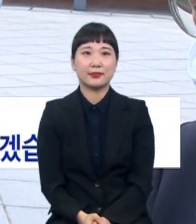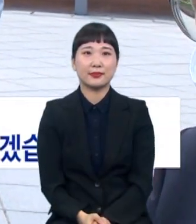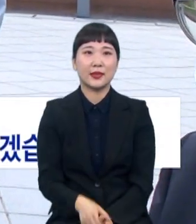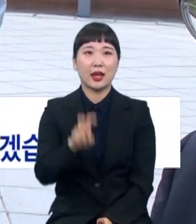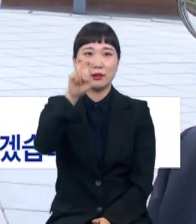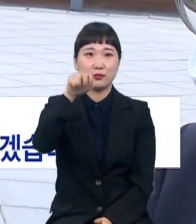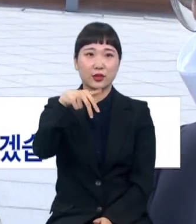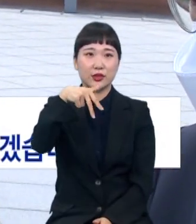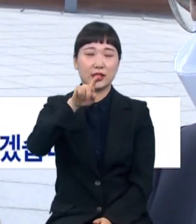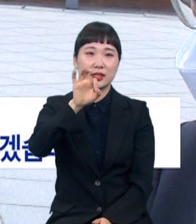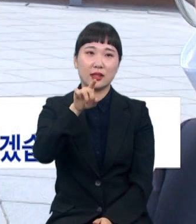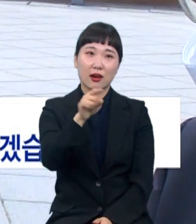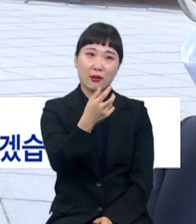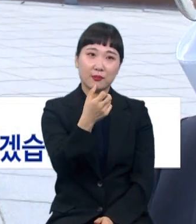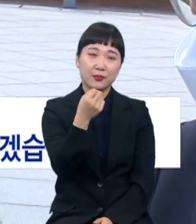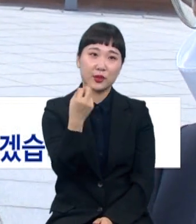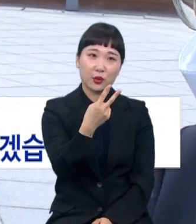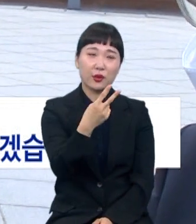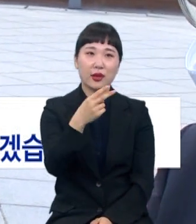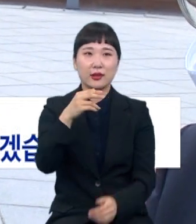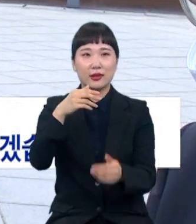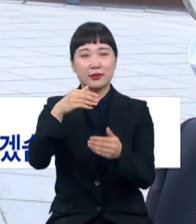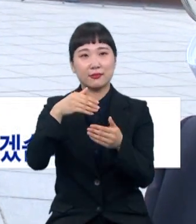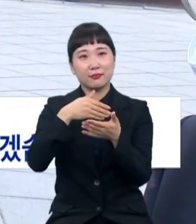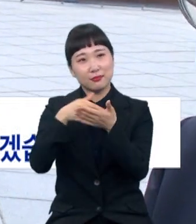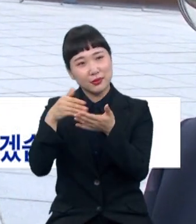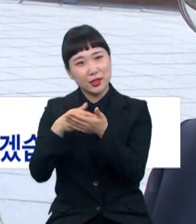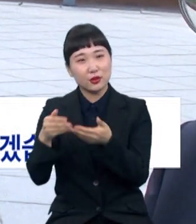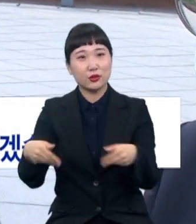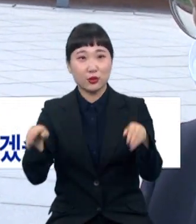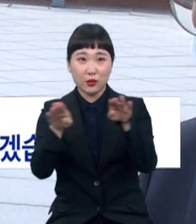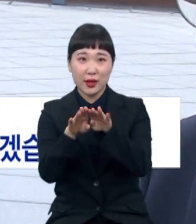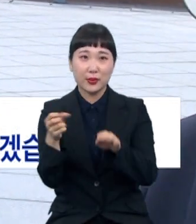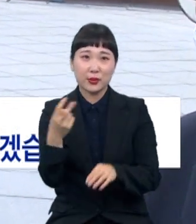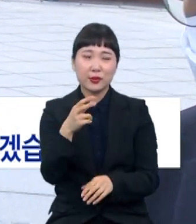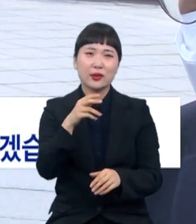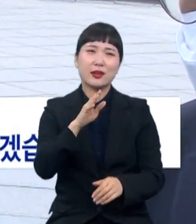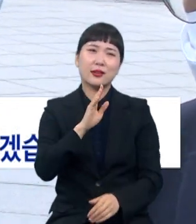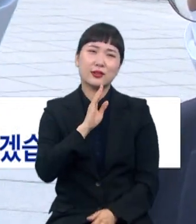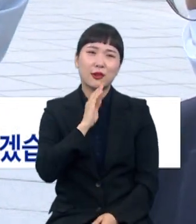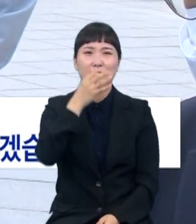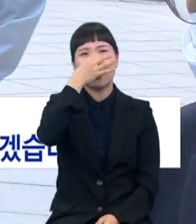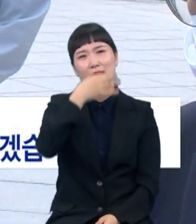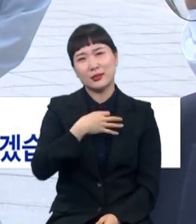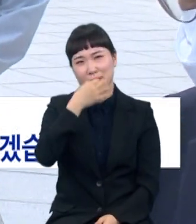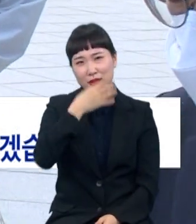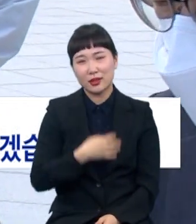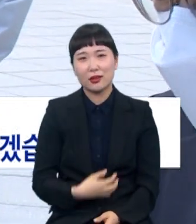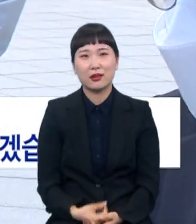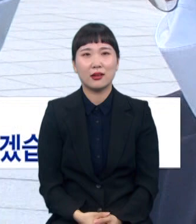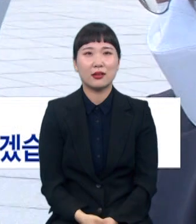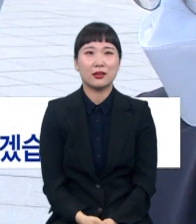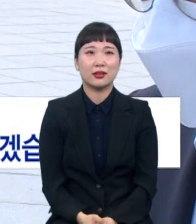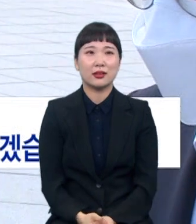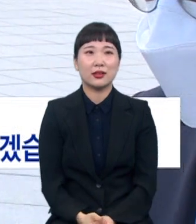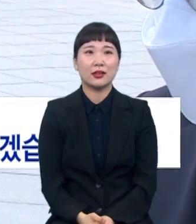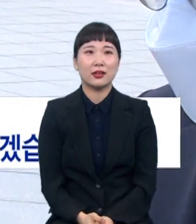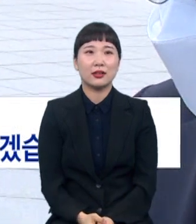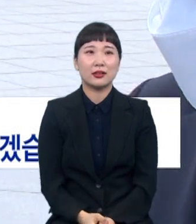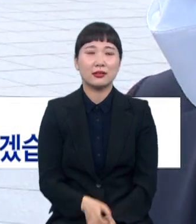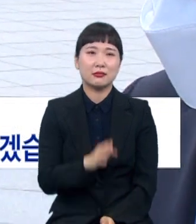하는데 굉장히 힘들었어요. 예. 티시값이 안 나와서. 예. 그런 거 좀 잘